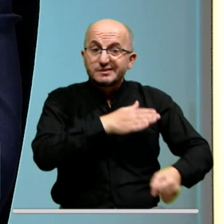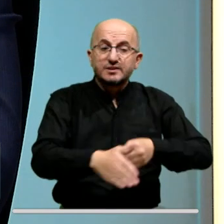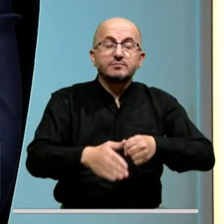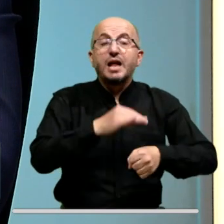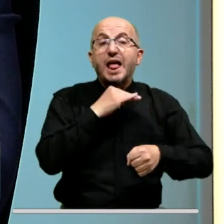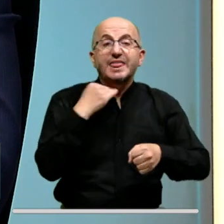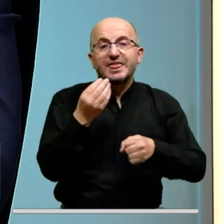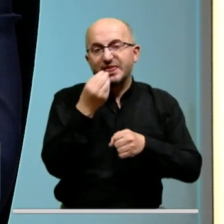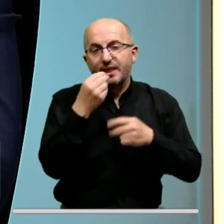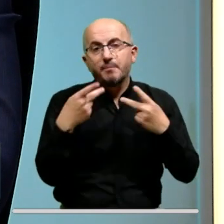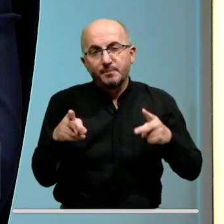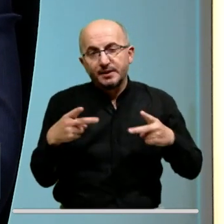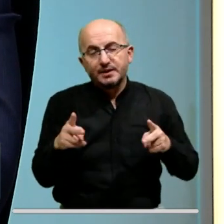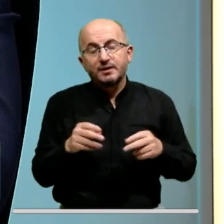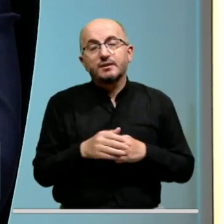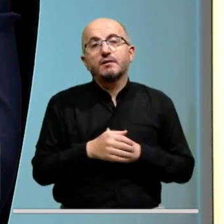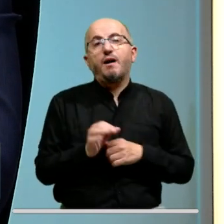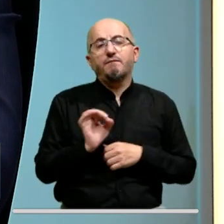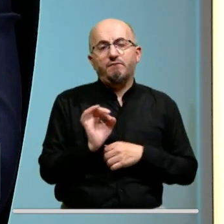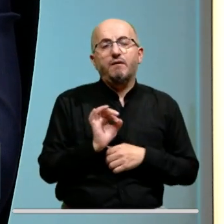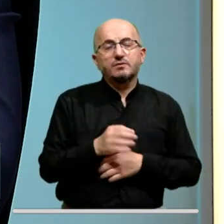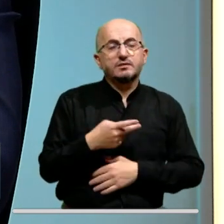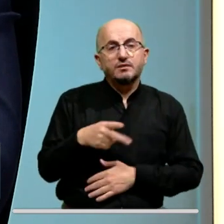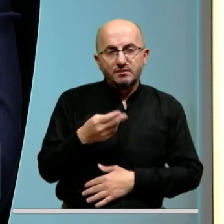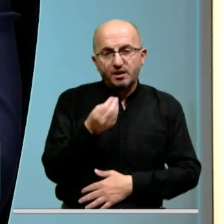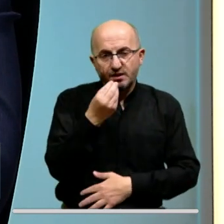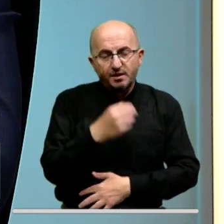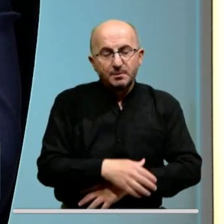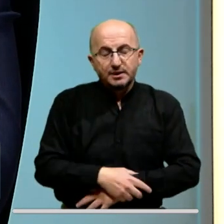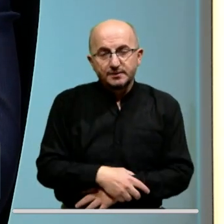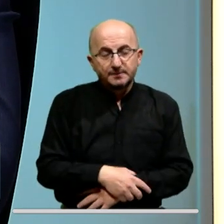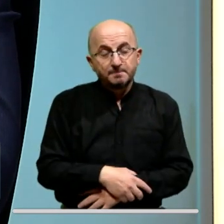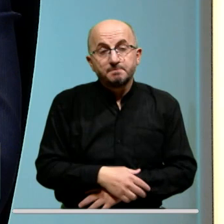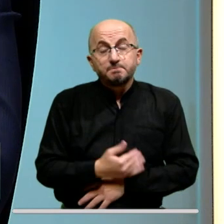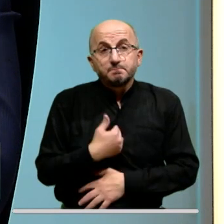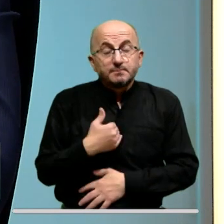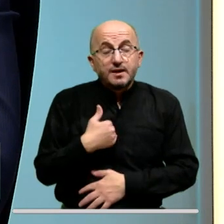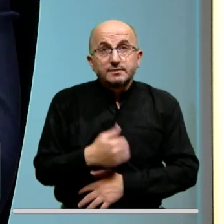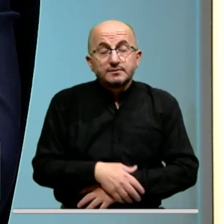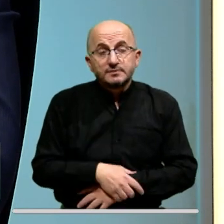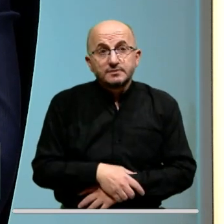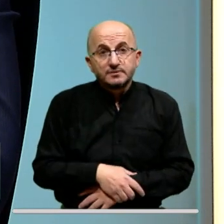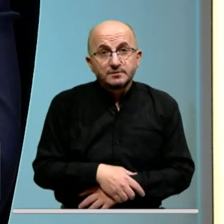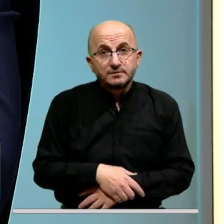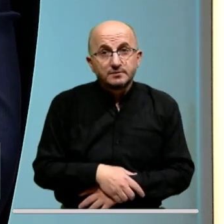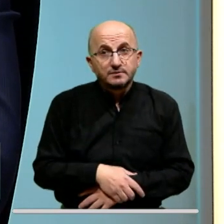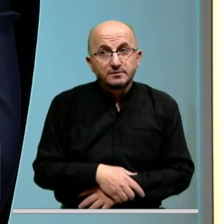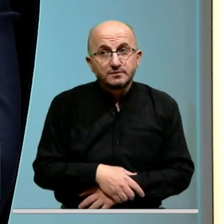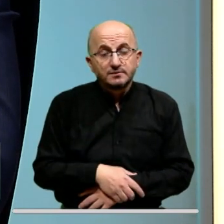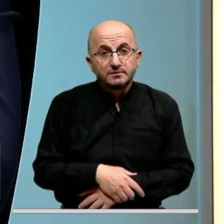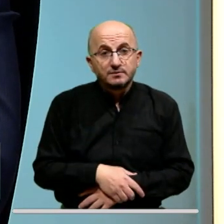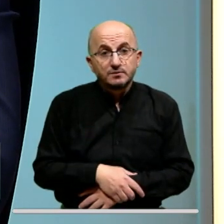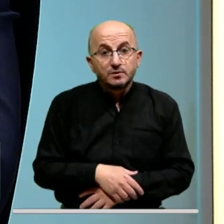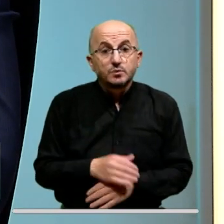olduğu etler yenilebilir mi? Yenilebilir. Yani ben şey açısından,